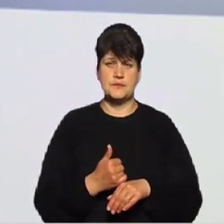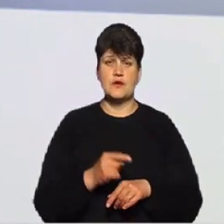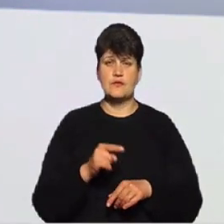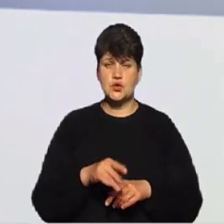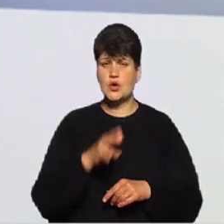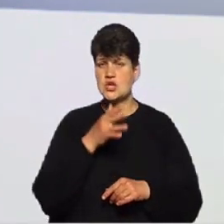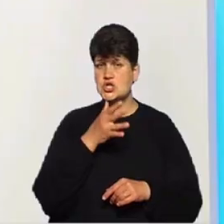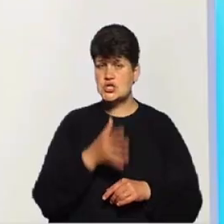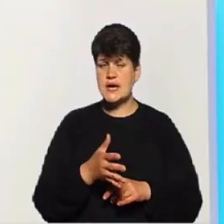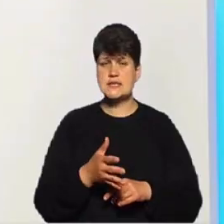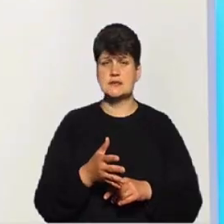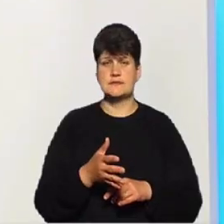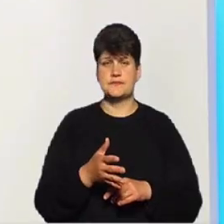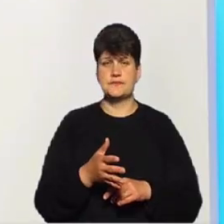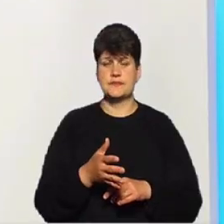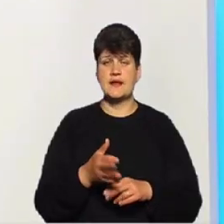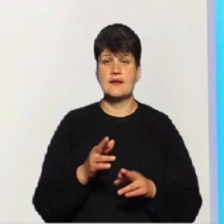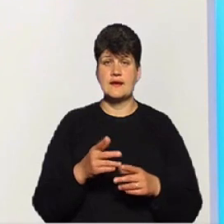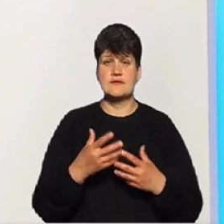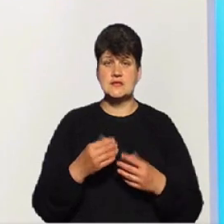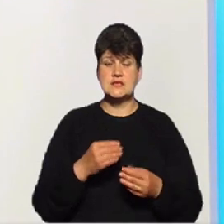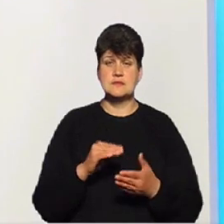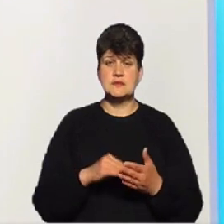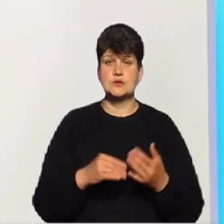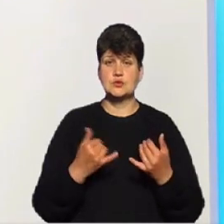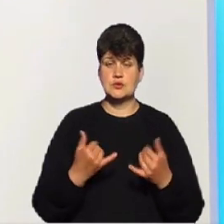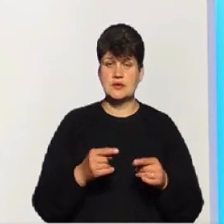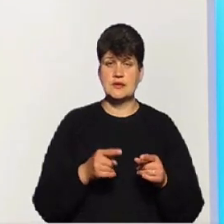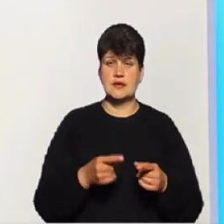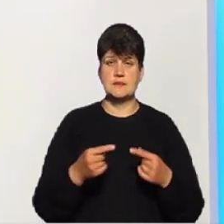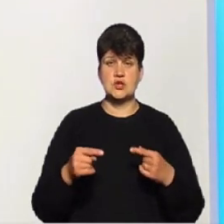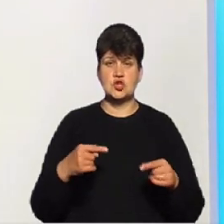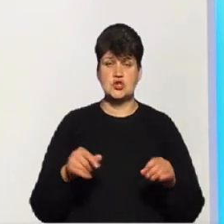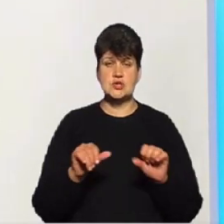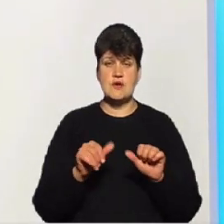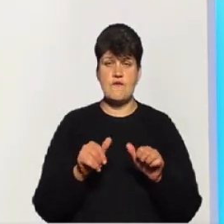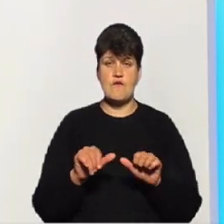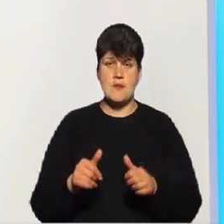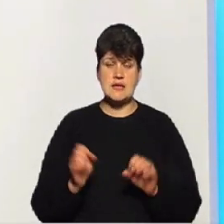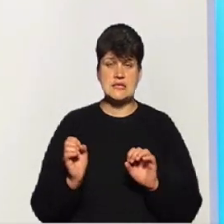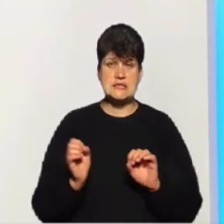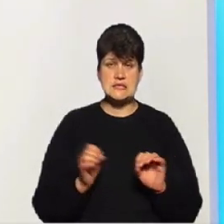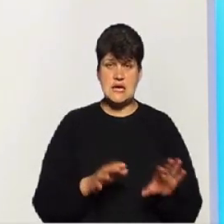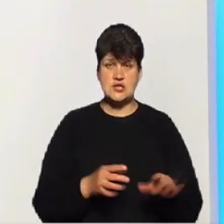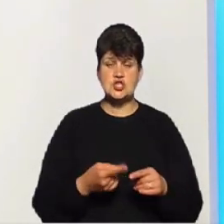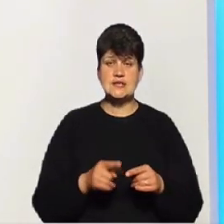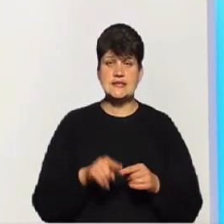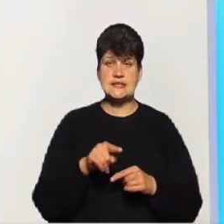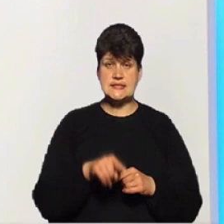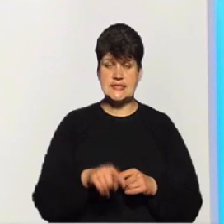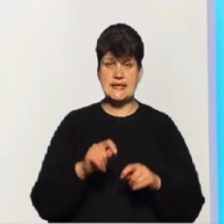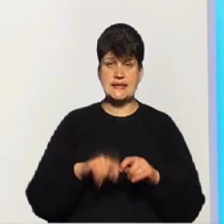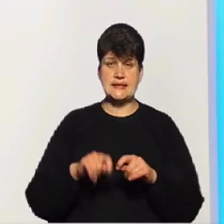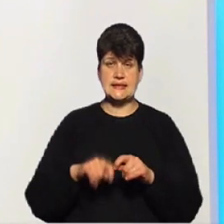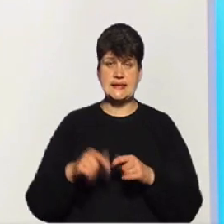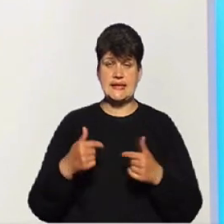ЄВІ, от, як я складали сьогодні, там дещо інший формат здачі цих тестів, а